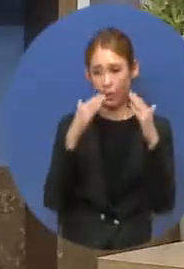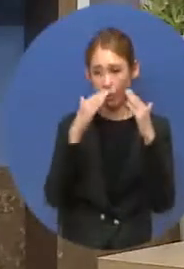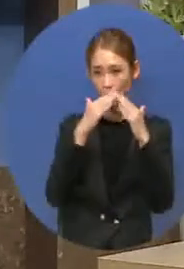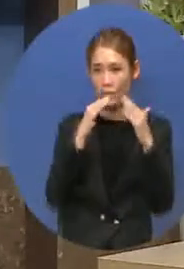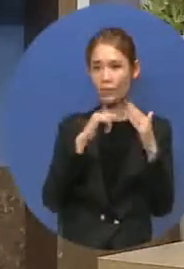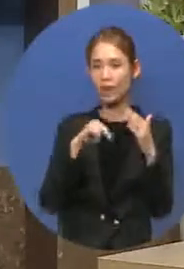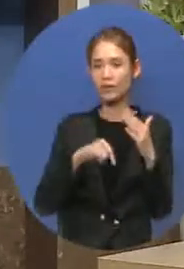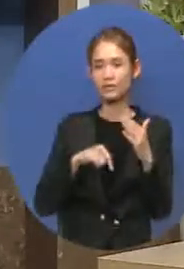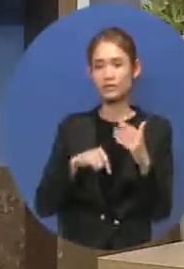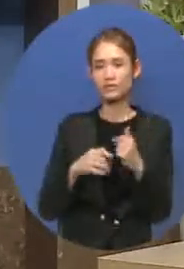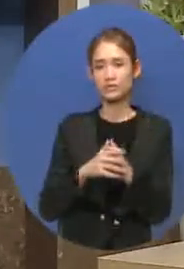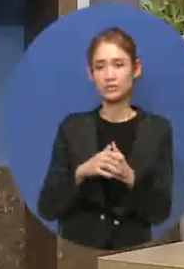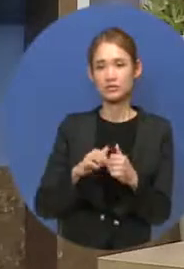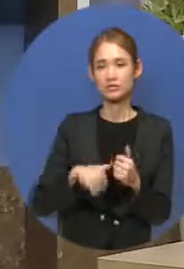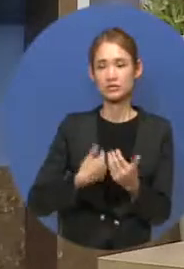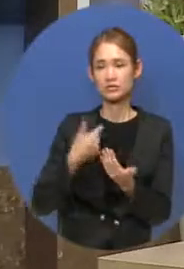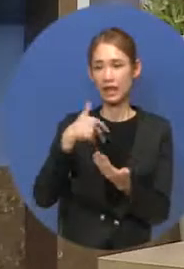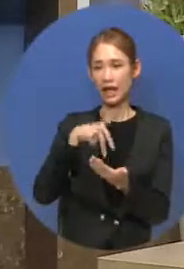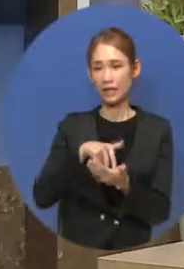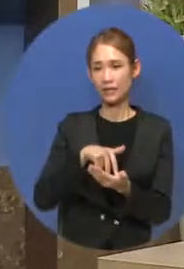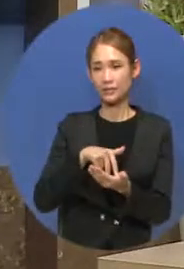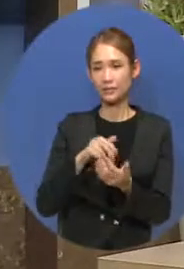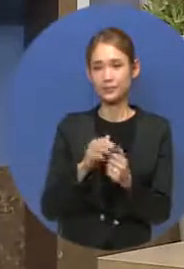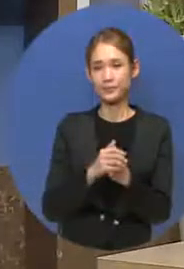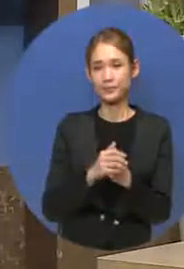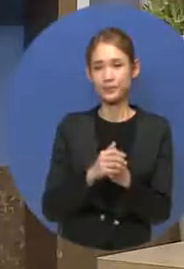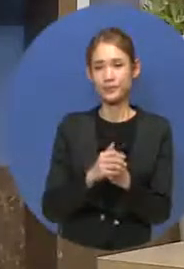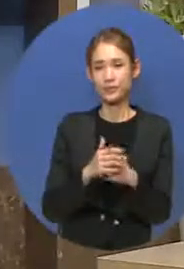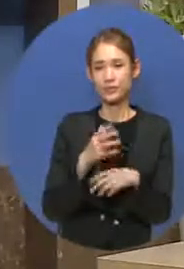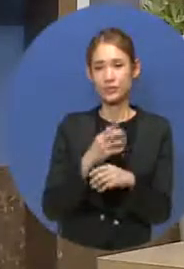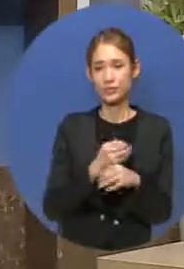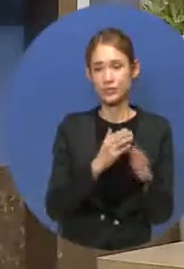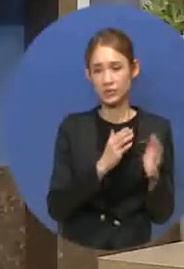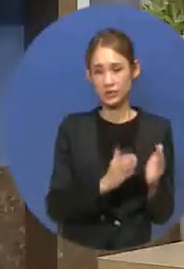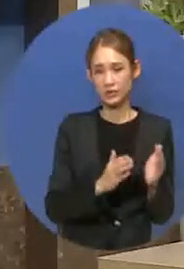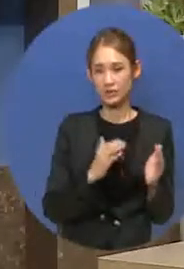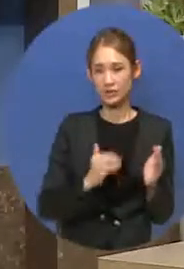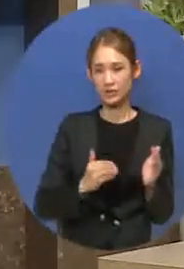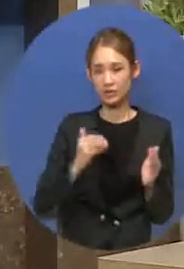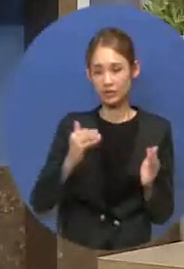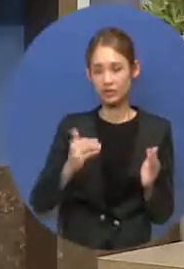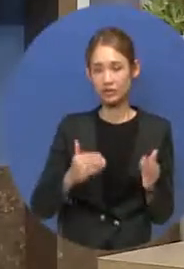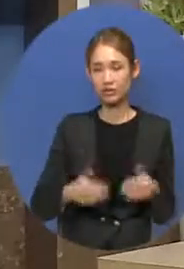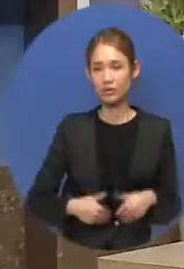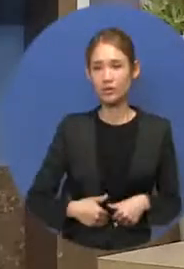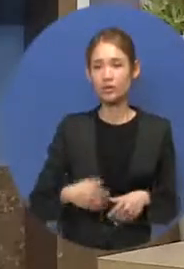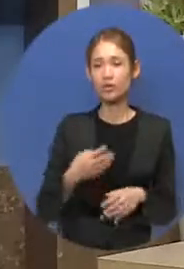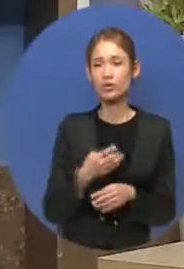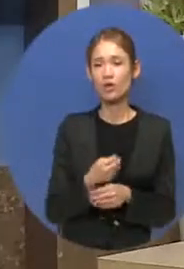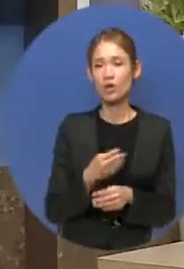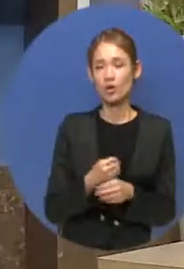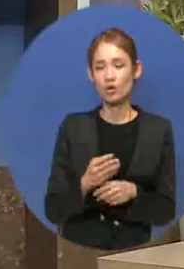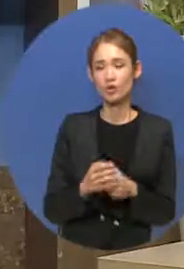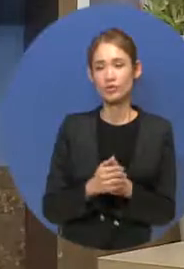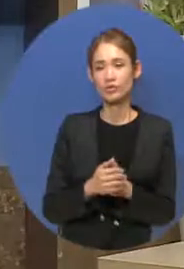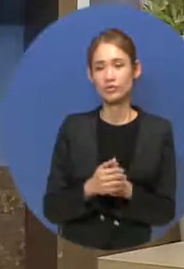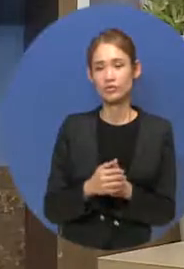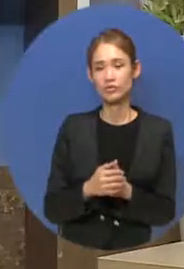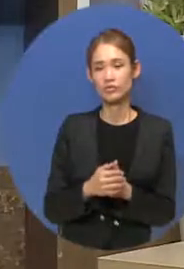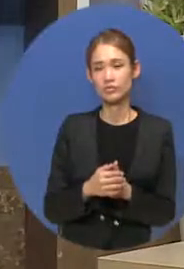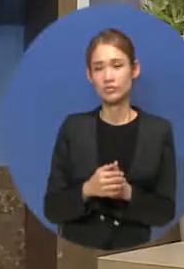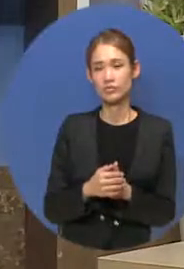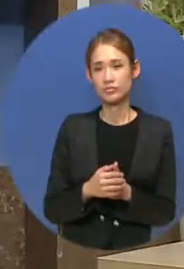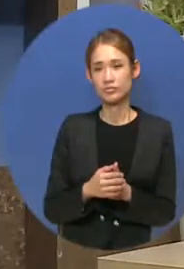하시고 그러면 자립을 하기까지는 좀 어느 정도 기간이라든지 좀